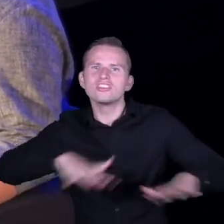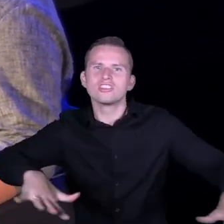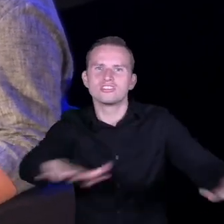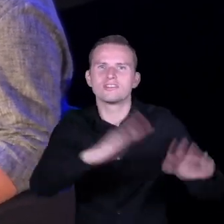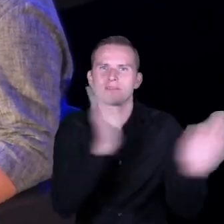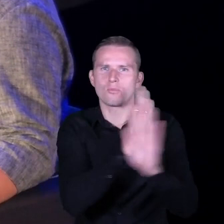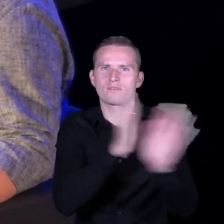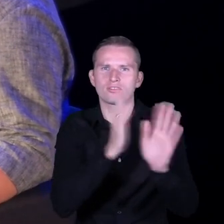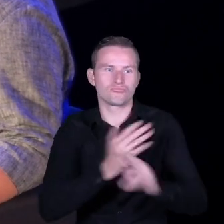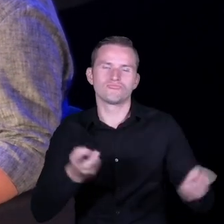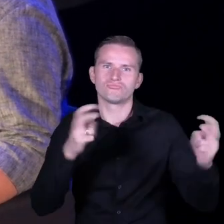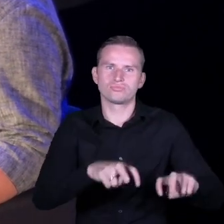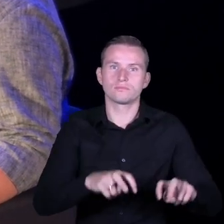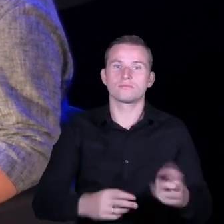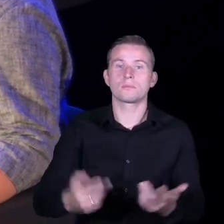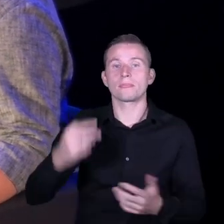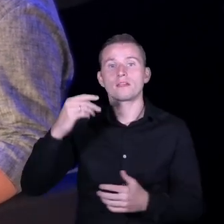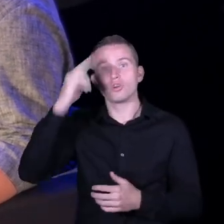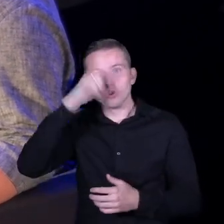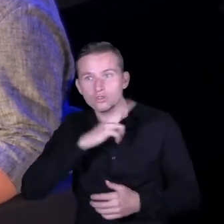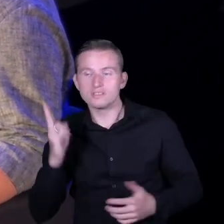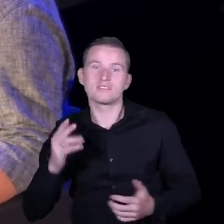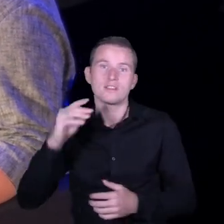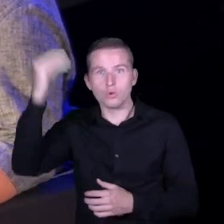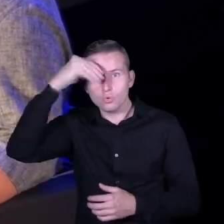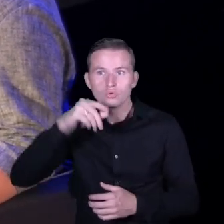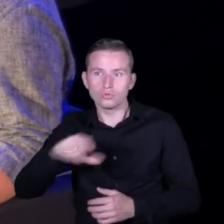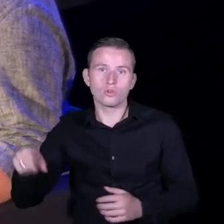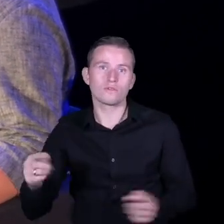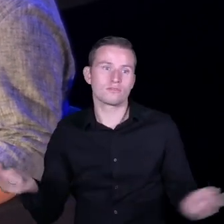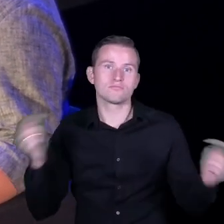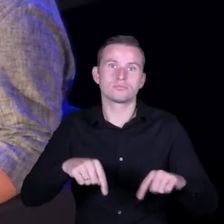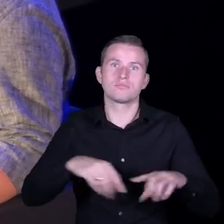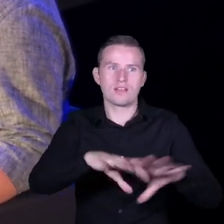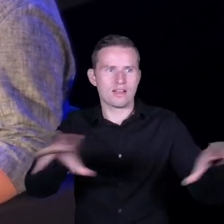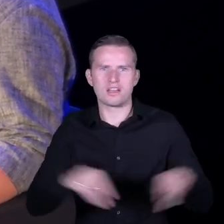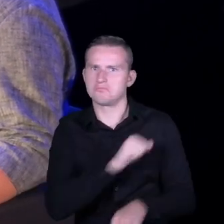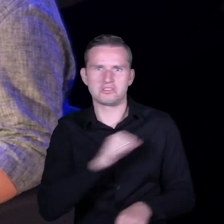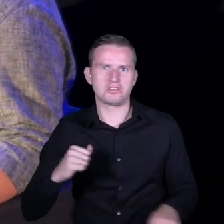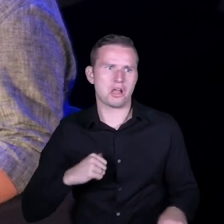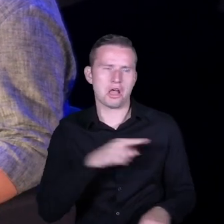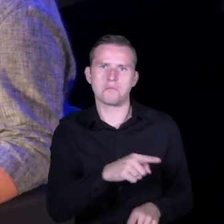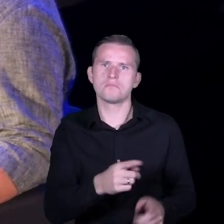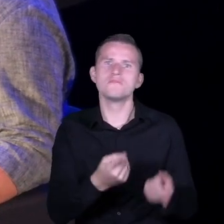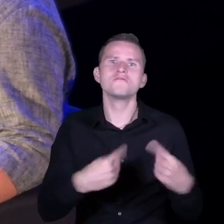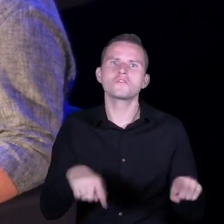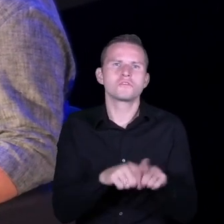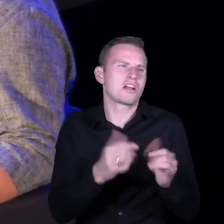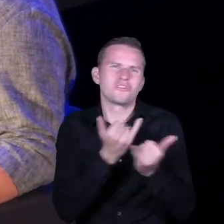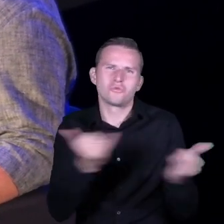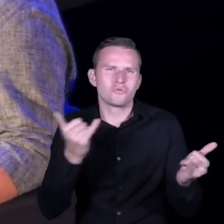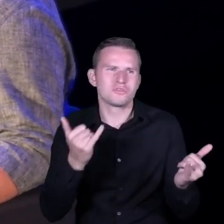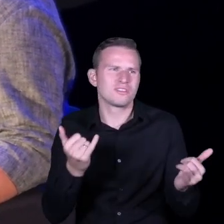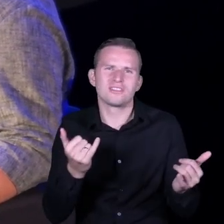klasy drugiej wspólnie z rodzicami samodzielnie wykonali całe mnóstwo rzeczy, miejsc